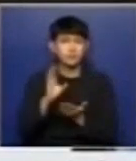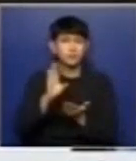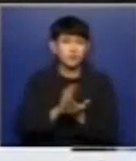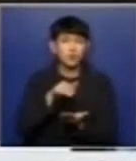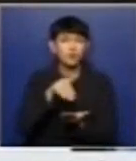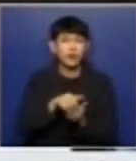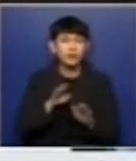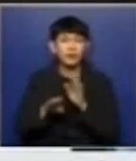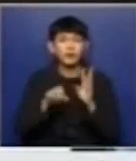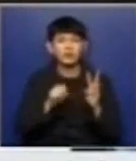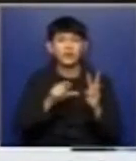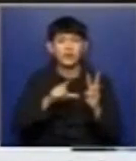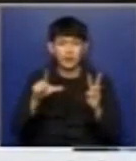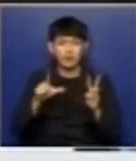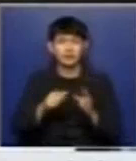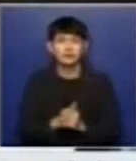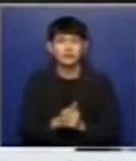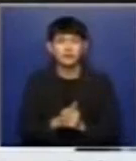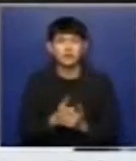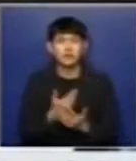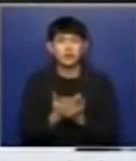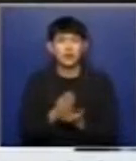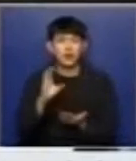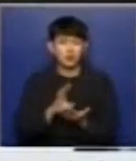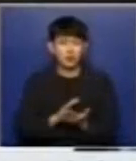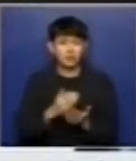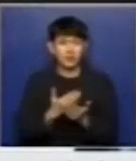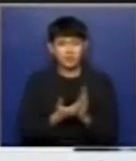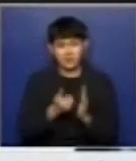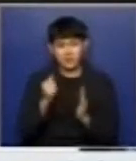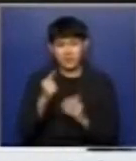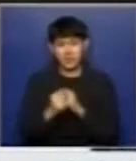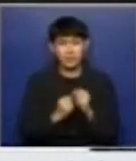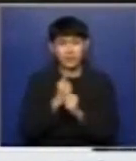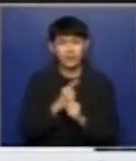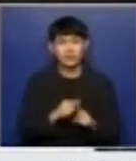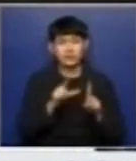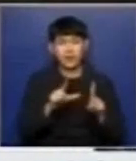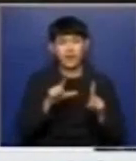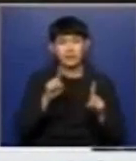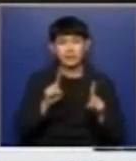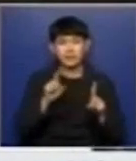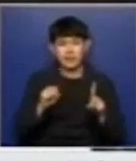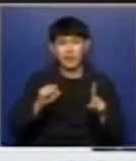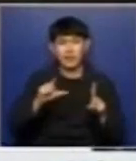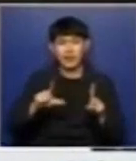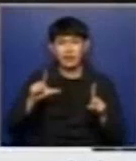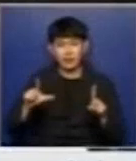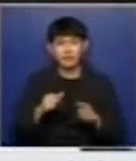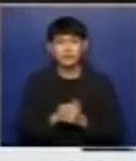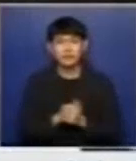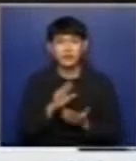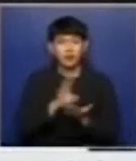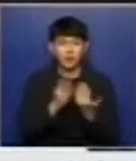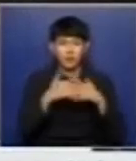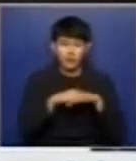ลางประมาณ 6 แสนล้านหน่วยรับงบประมาณรายจ่ายประจำปี 1 ล้าน 1 แสนล้านล้านงบประมาณ